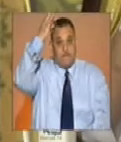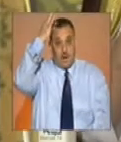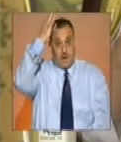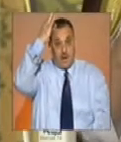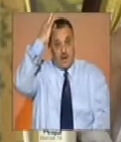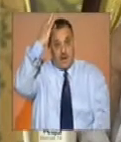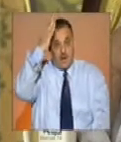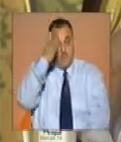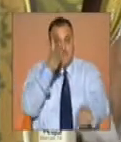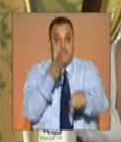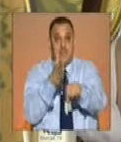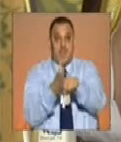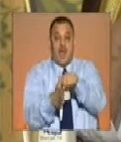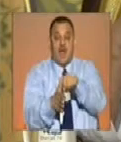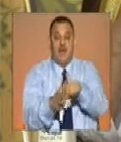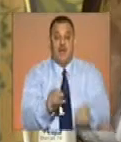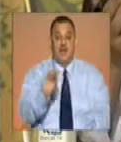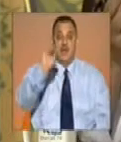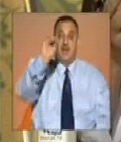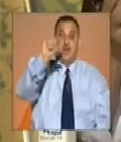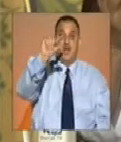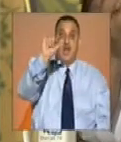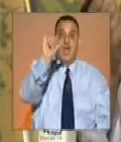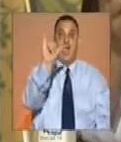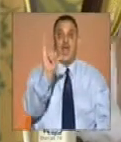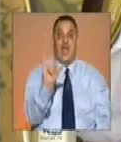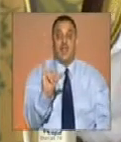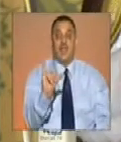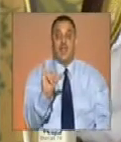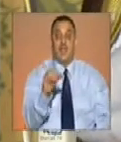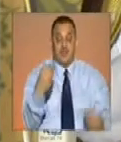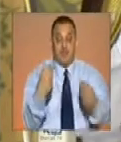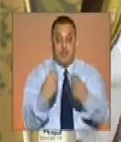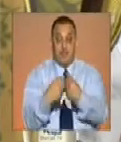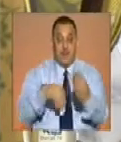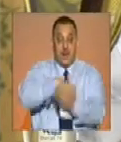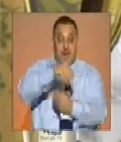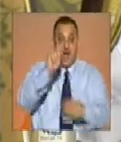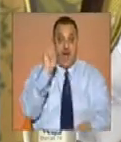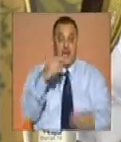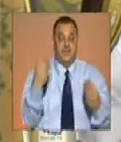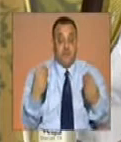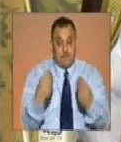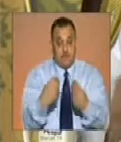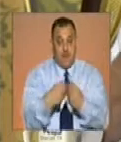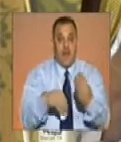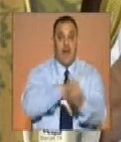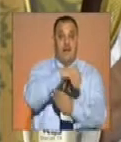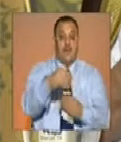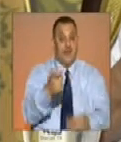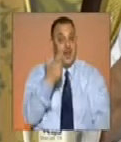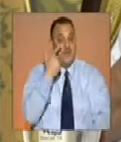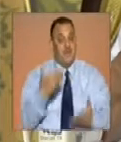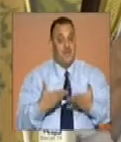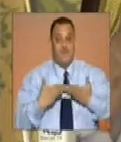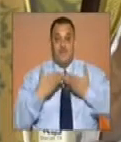يسمى الهدي، الهدي يذبح في مكة، لأن جمع بين عمرة وحج في سفرة واحدة. فأنا أنصحك أخت